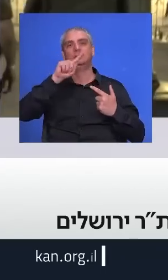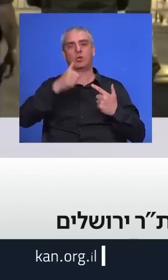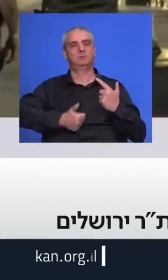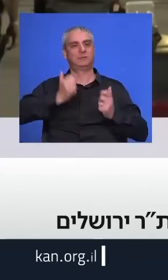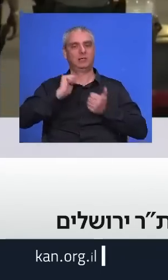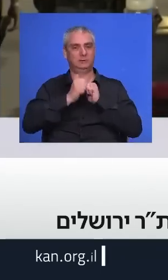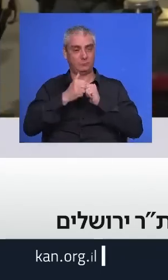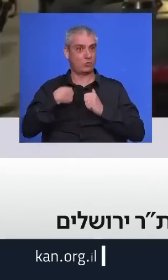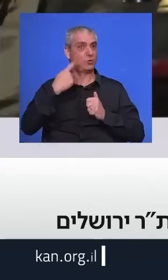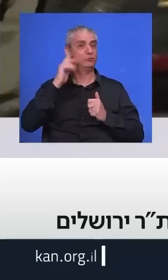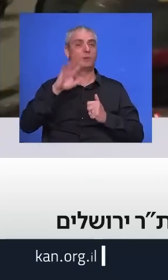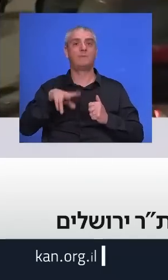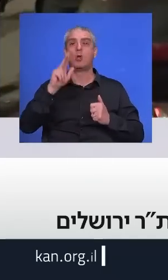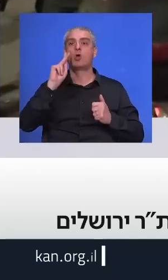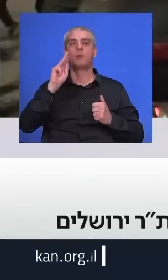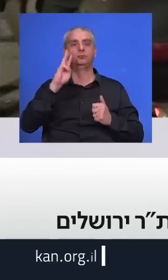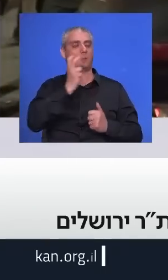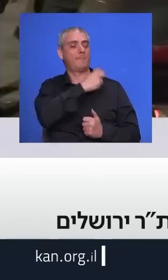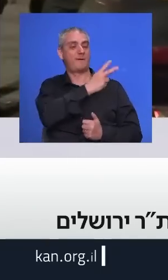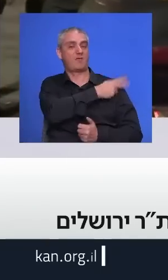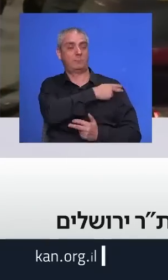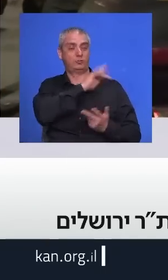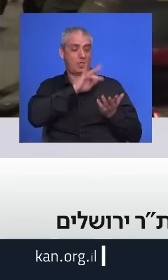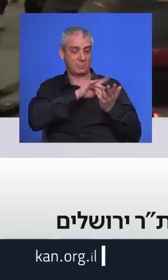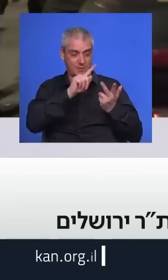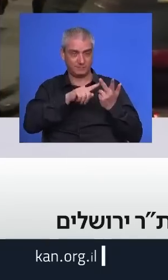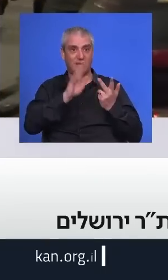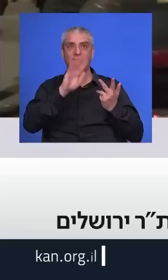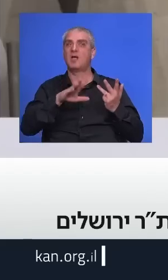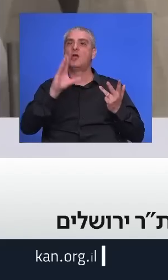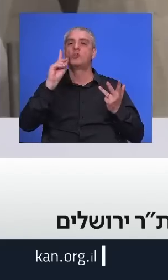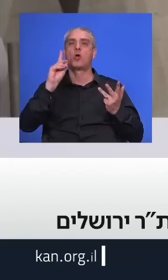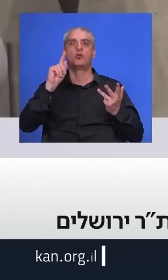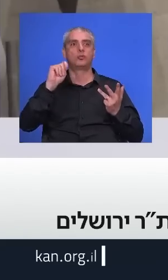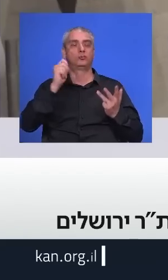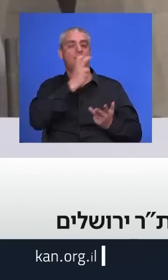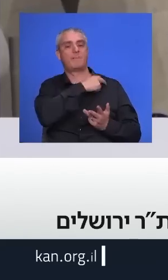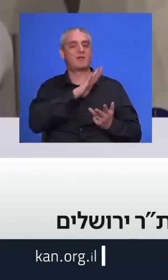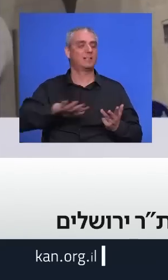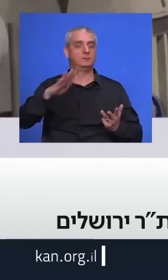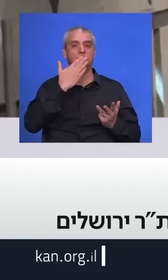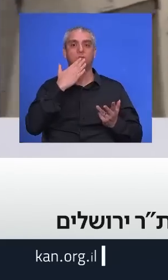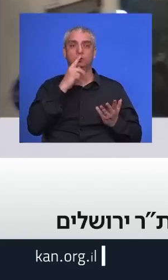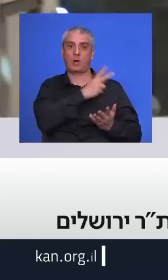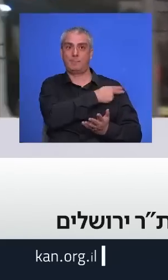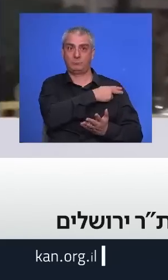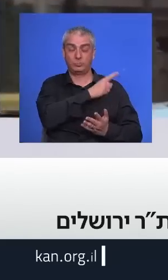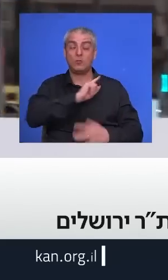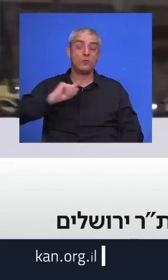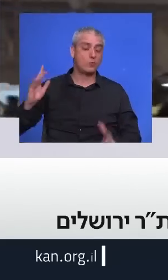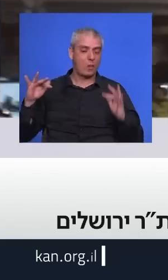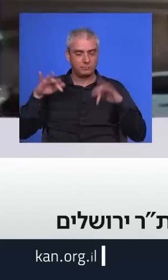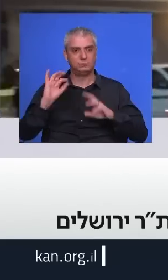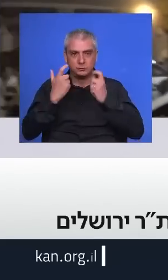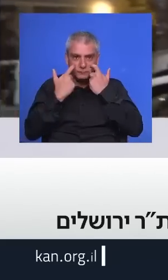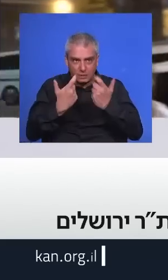אנחנו שומעים שגם קובי שבתאי, מפכ"ל המשטרה, ודורון תורג'מן, מפקד משטרת ירושלים, כולם כאן כדי באמת